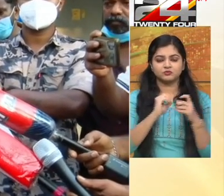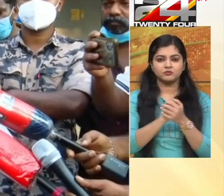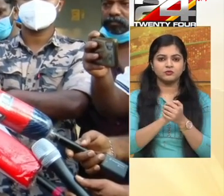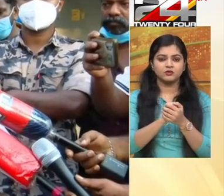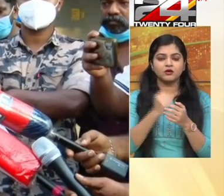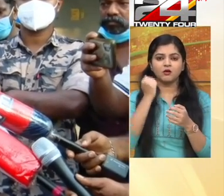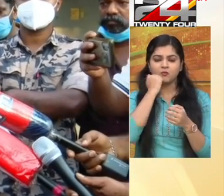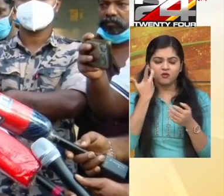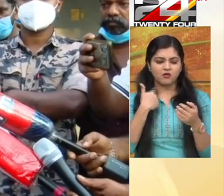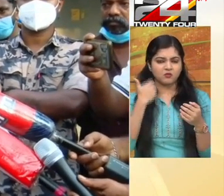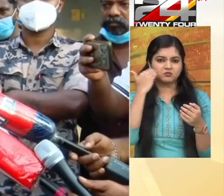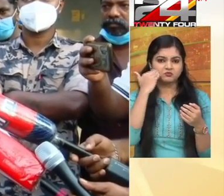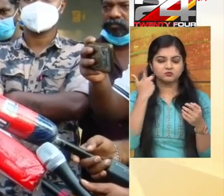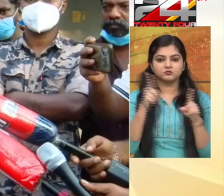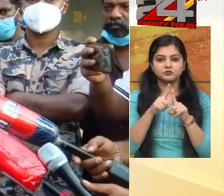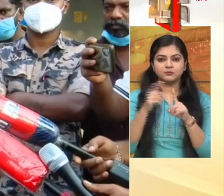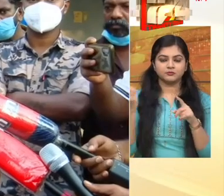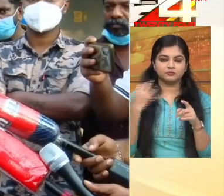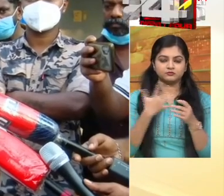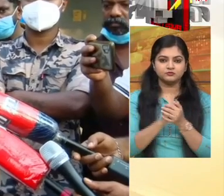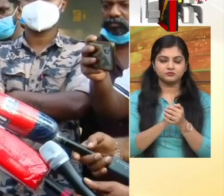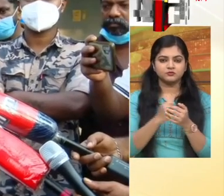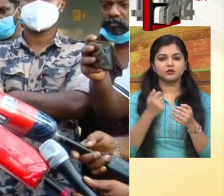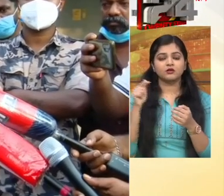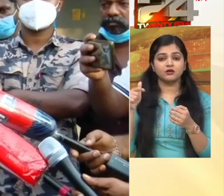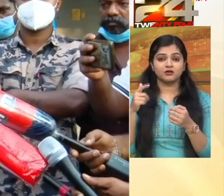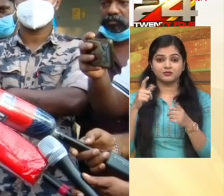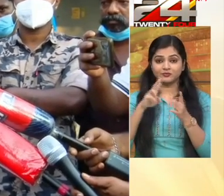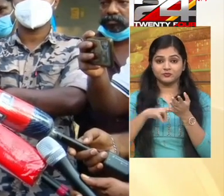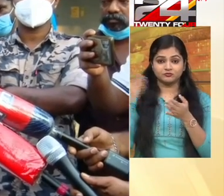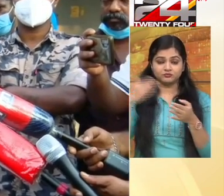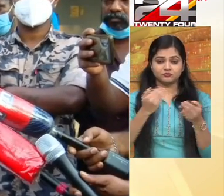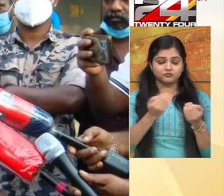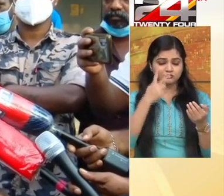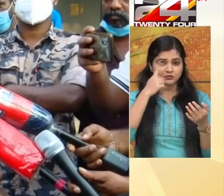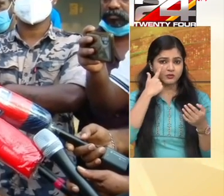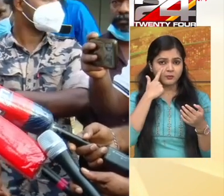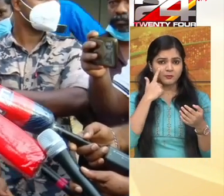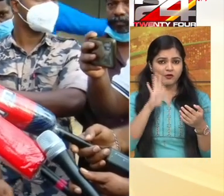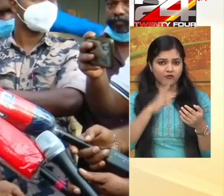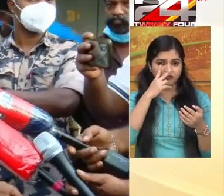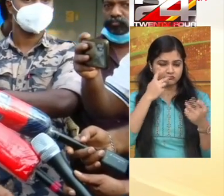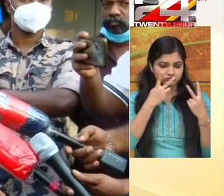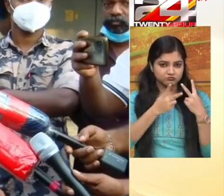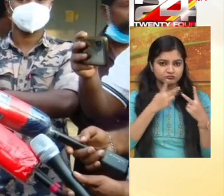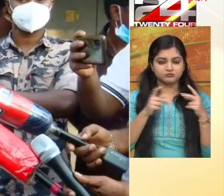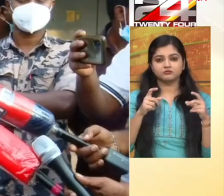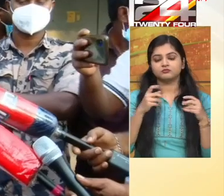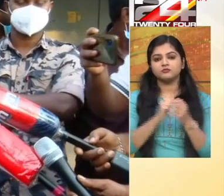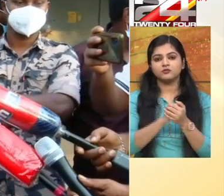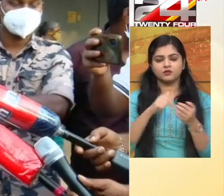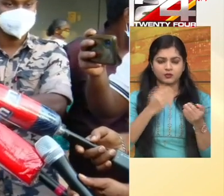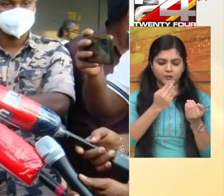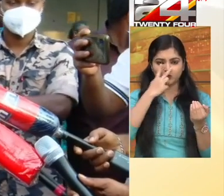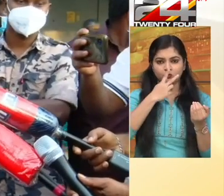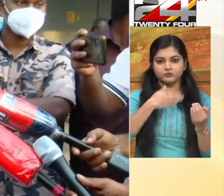ഇല്ല നോക്കിയിട്ടില്ല എന്ന് പറഞ്ഞു. അപ്പോൾ അവർ കുഞ്ഞിൻ്റെ കയ്യും നെഞ്ചത്തും കണ്ണിലൊക്കെ മഞ്ഞനിറം നോക്കുന്ന പോലെ തന്നെ നോക്കി. അത് കഴിഞ്ഞ് കുഞ്ഞിനെ നോക്കിയേച്ച് വരാമെന്ന്